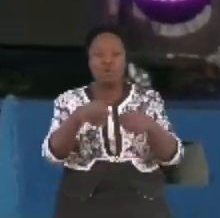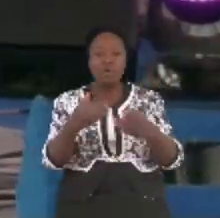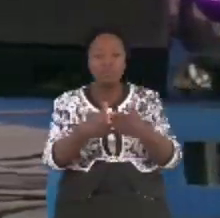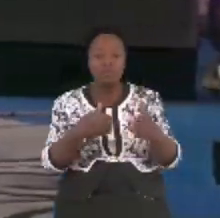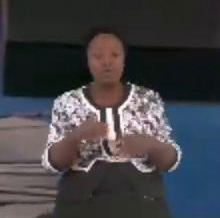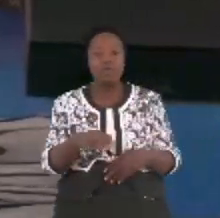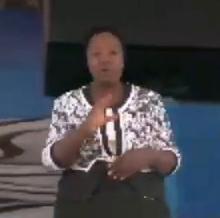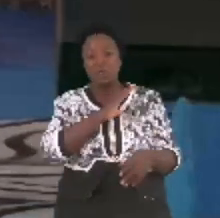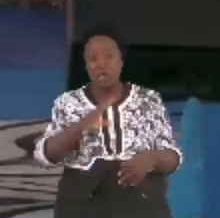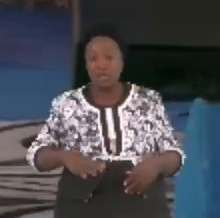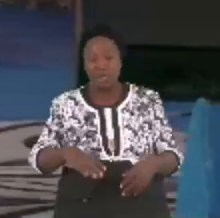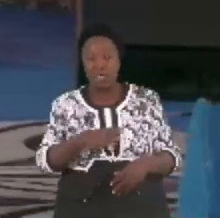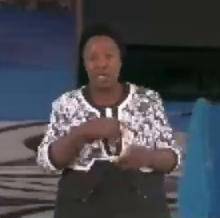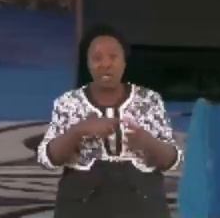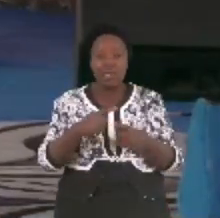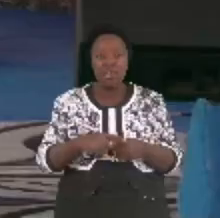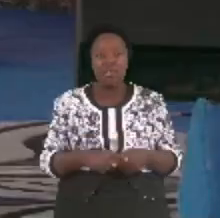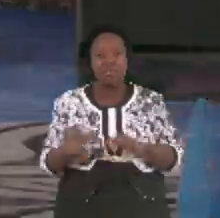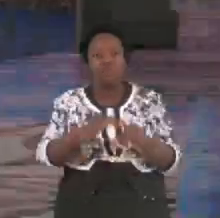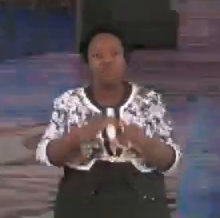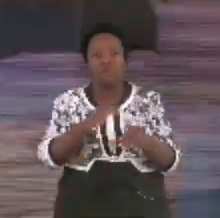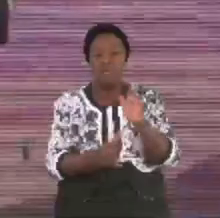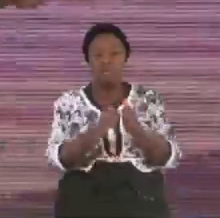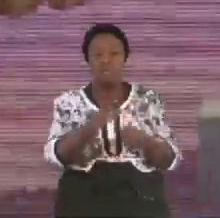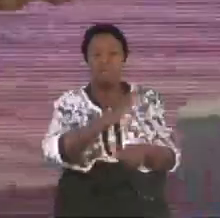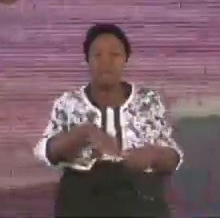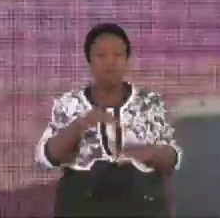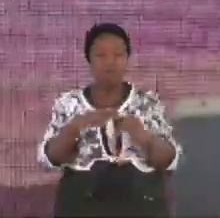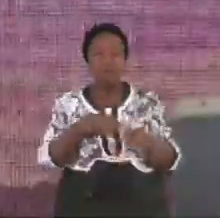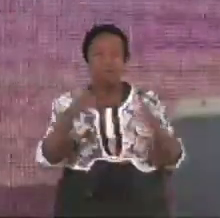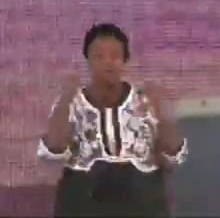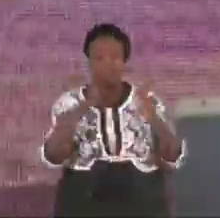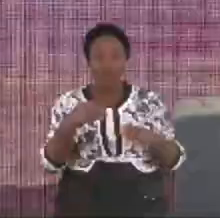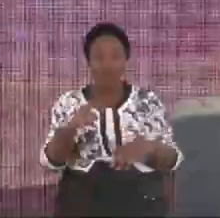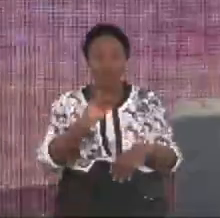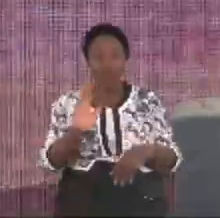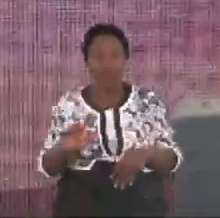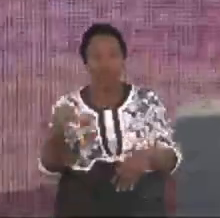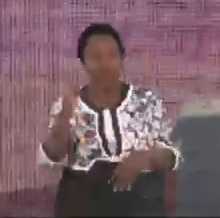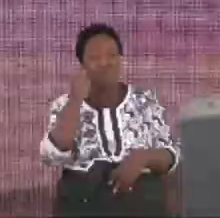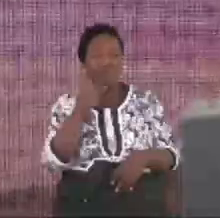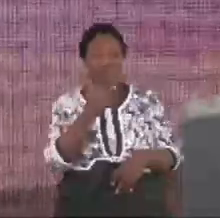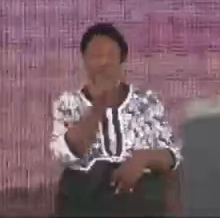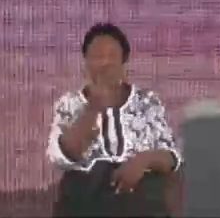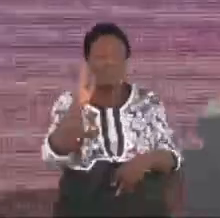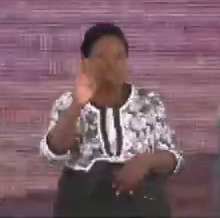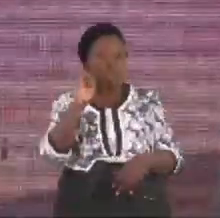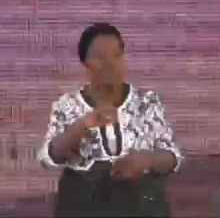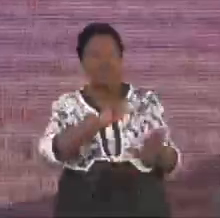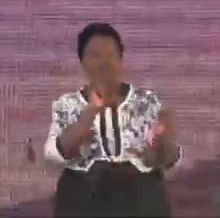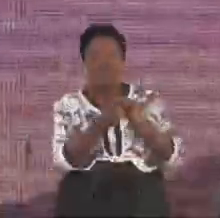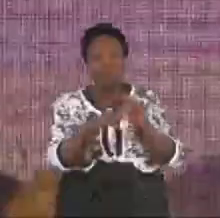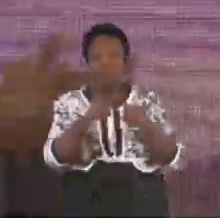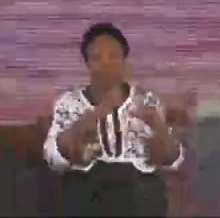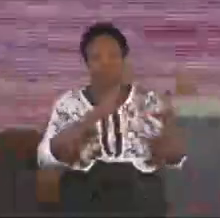suivant Christ et en révélant Christ, plusieurs des enfants d'Israël ramènera-t-il